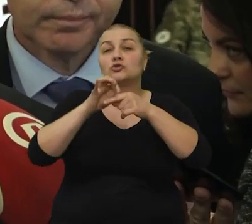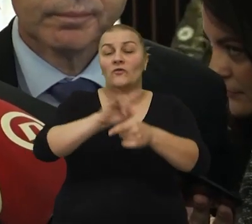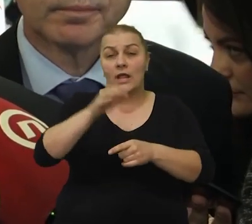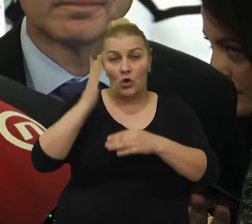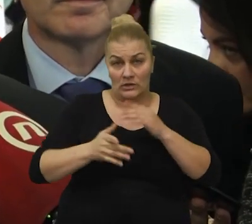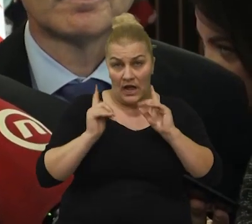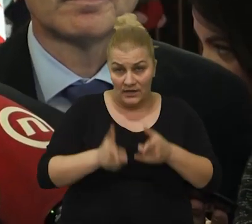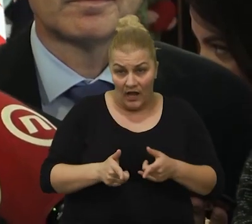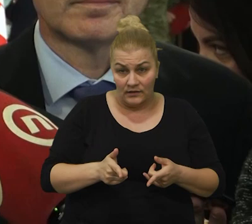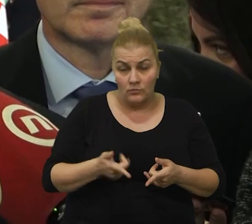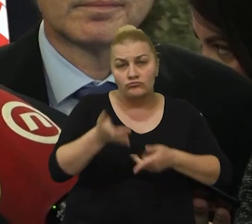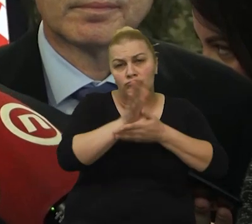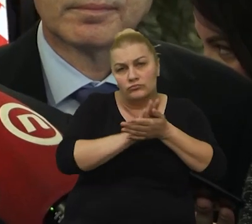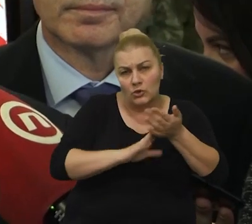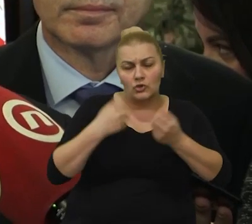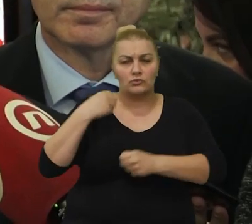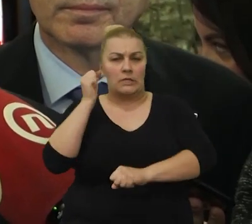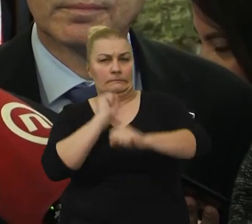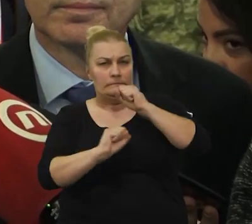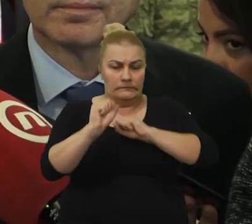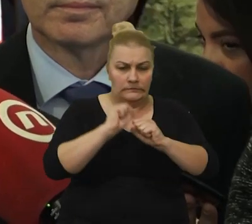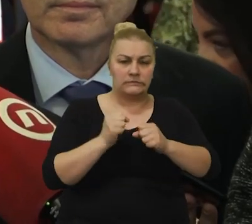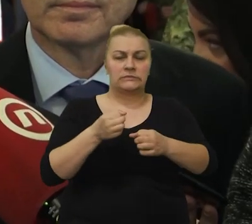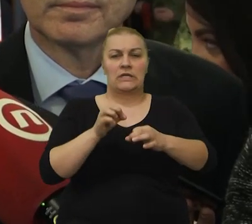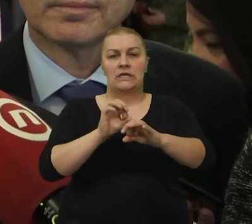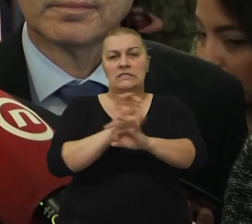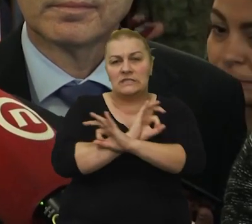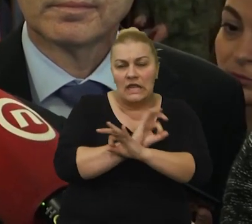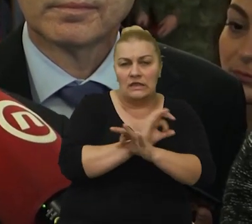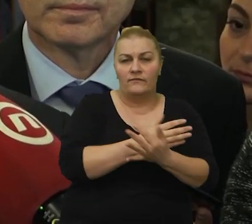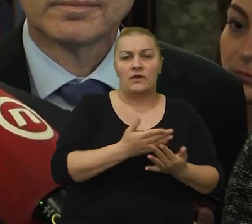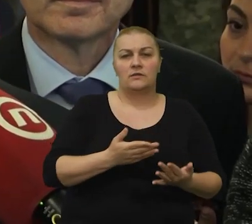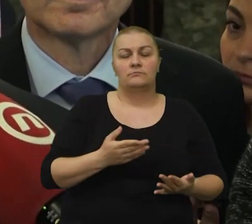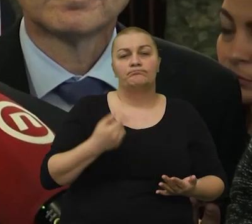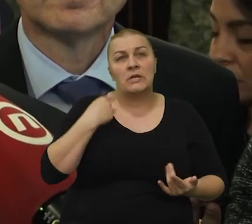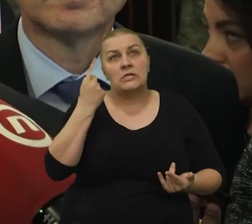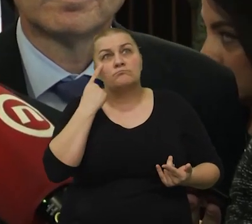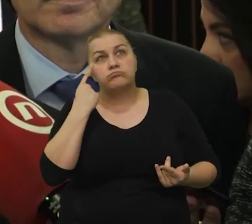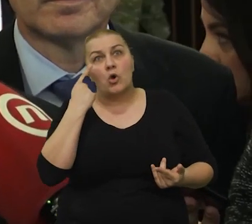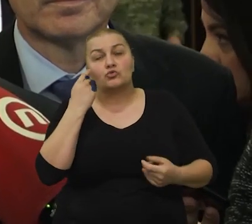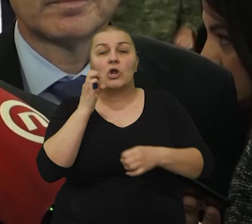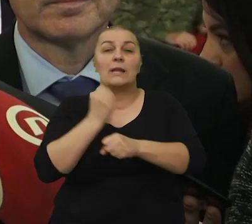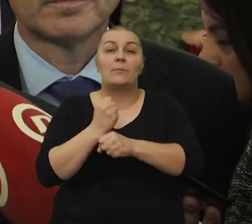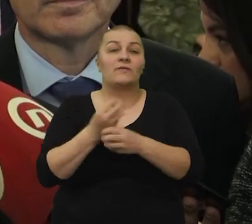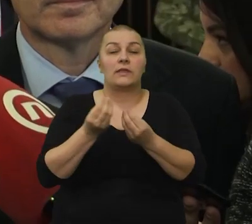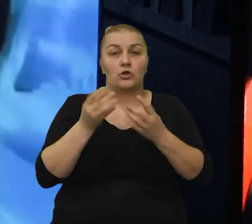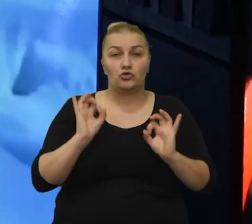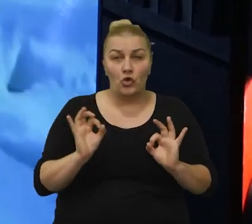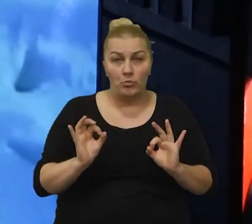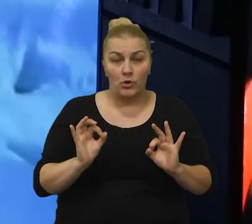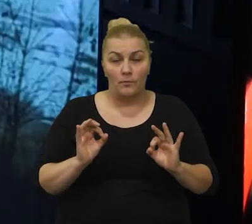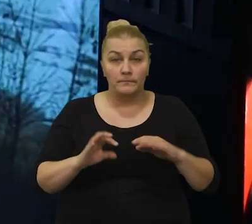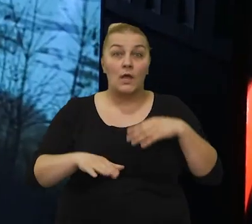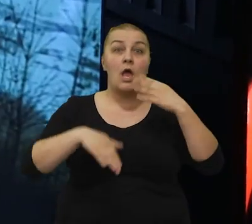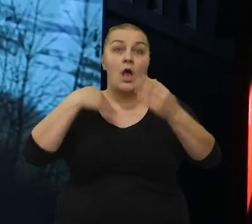Ako pratimo, u početku smo se branili, stradavali i pokušali napraviti nešto dobro.